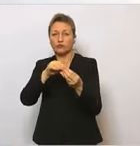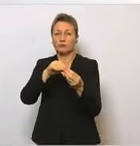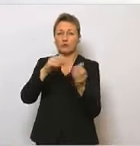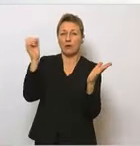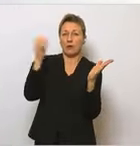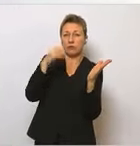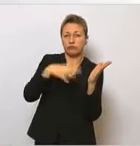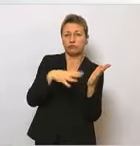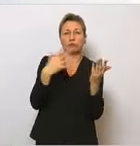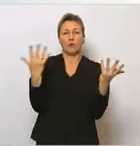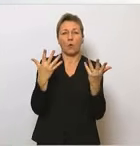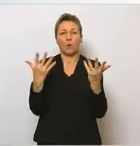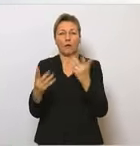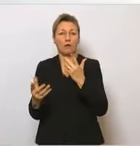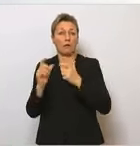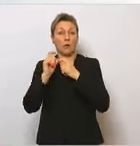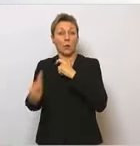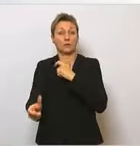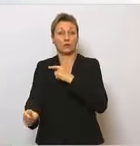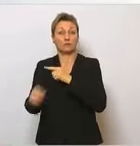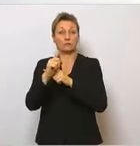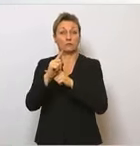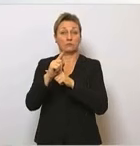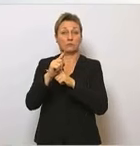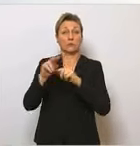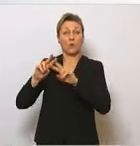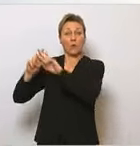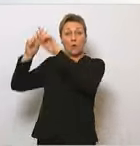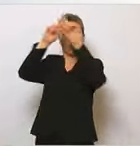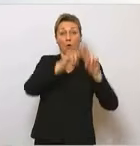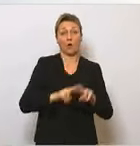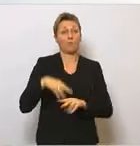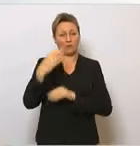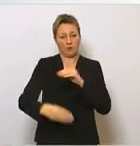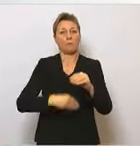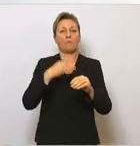pour l'innovation en Europe et dans le reste du monde.